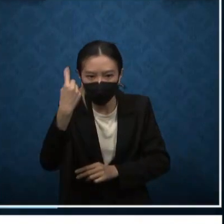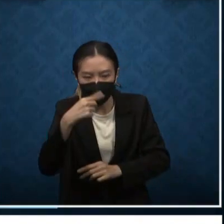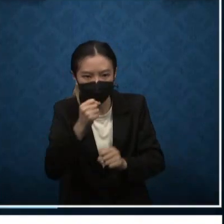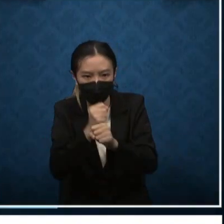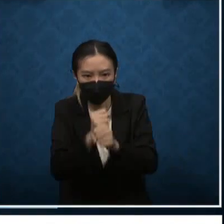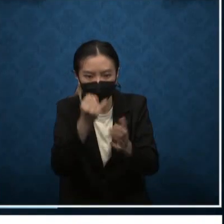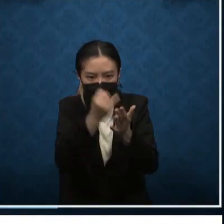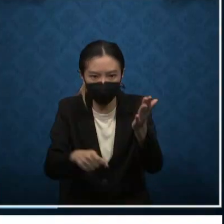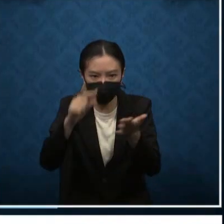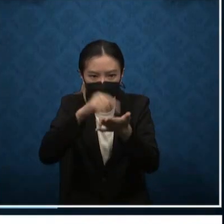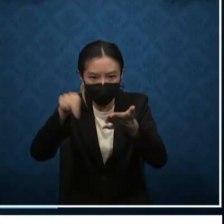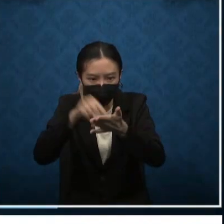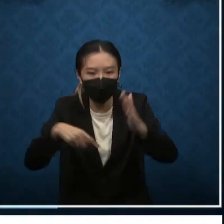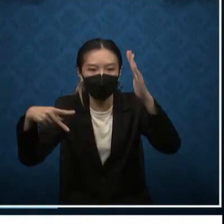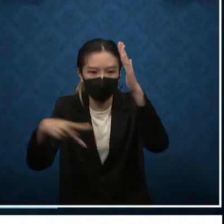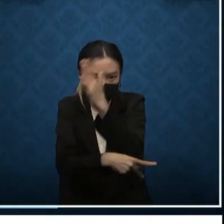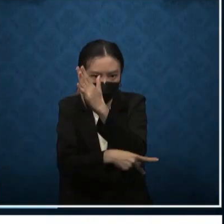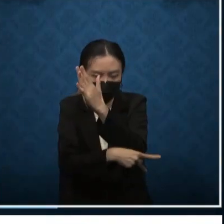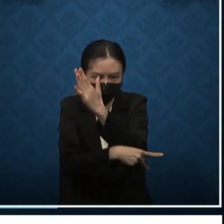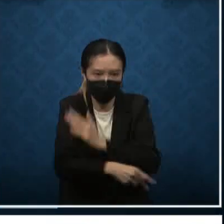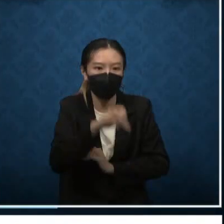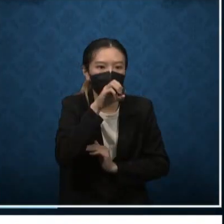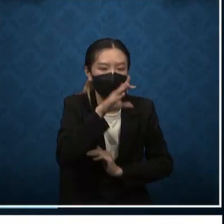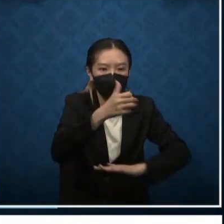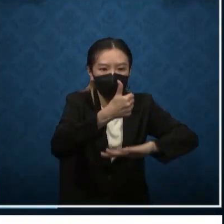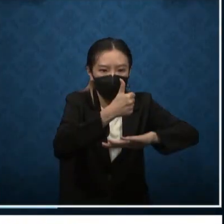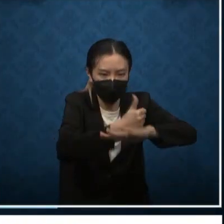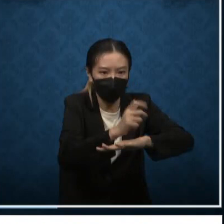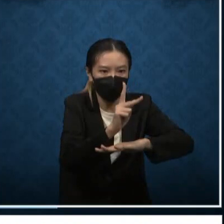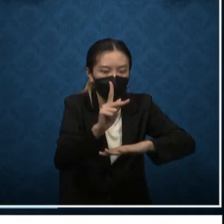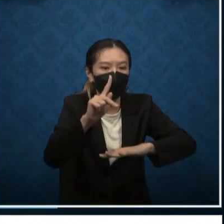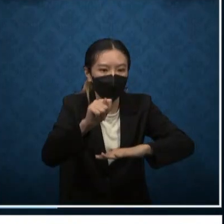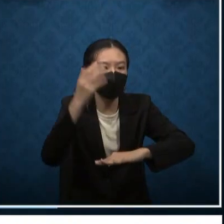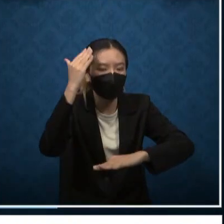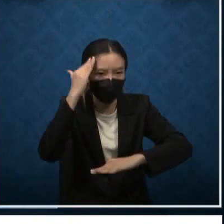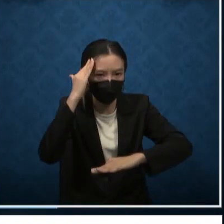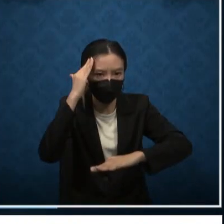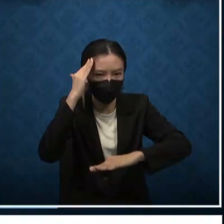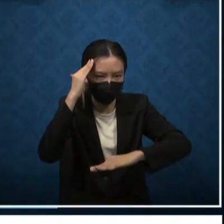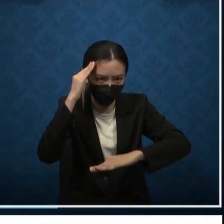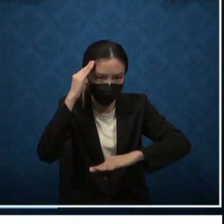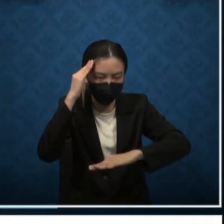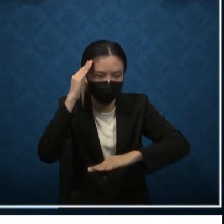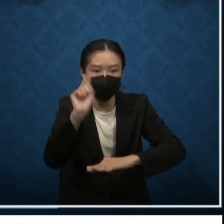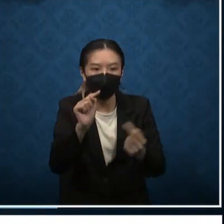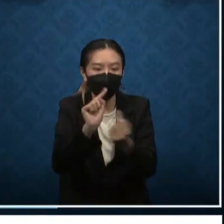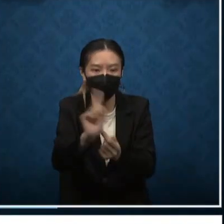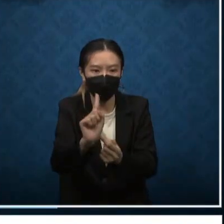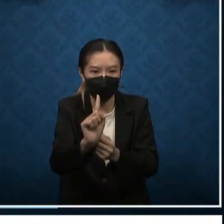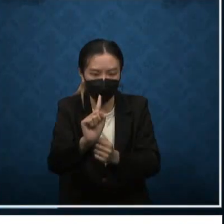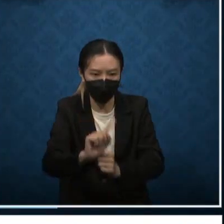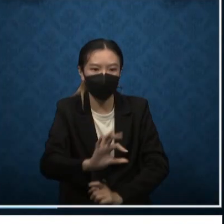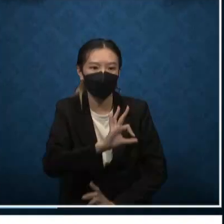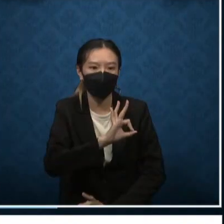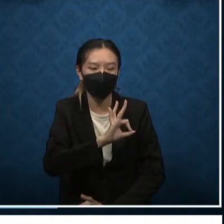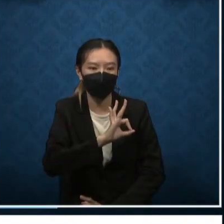ึกดหมายเลือกตั้งให้กอกระต่อจงวัดและกระต่อกรางทราบในวันทมีการเลอกตั้งสมัธษ Danteowing and